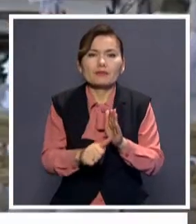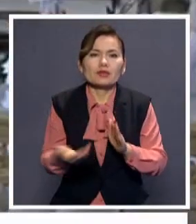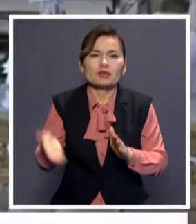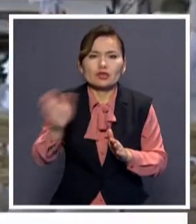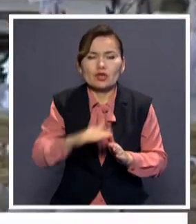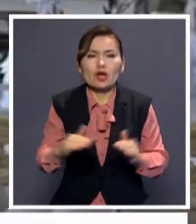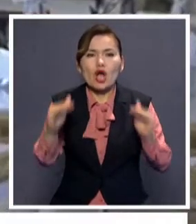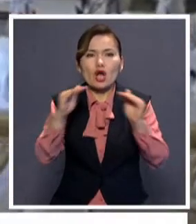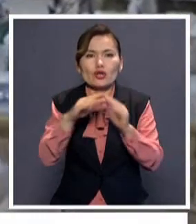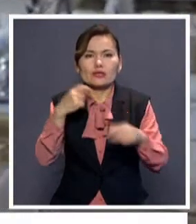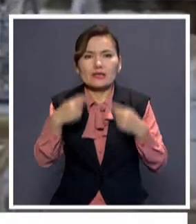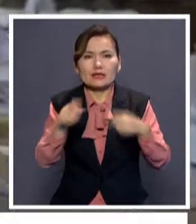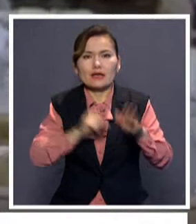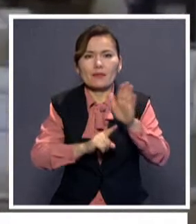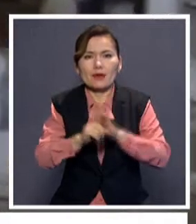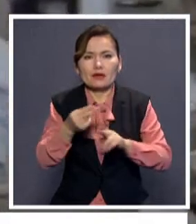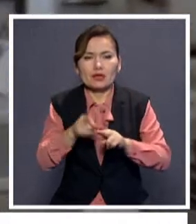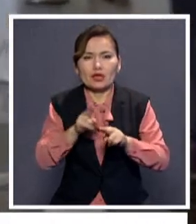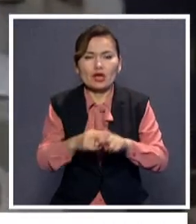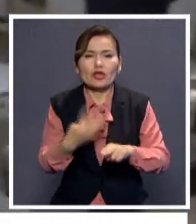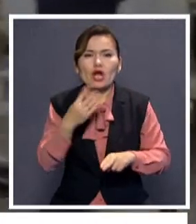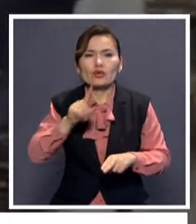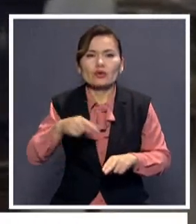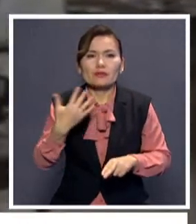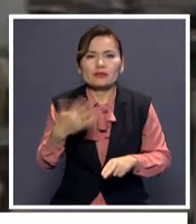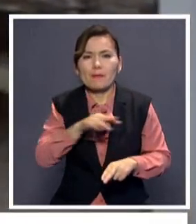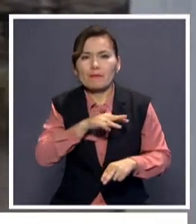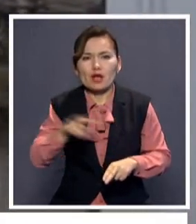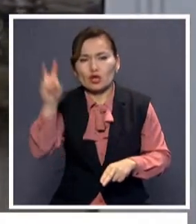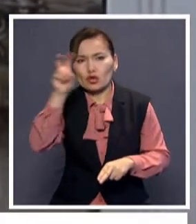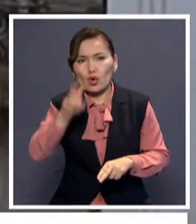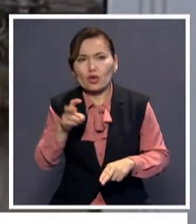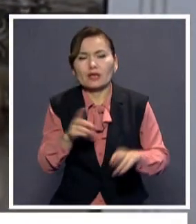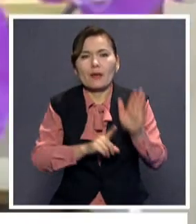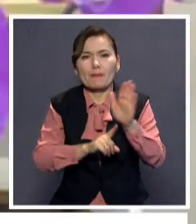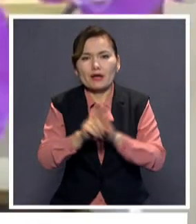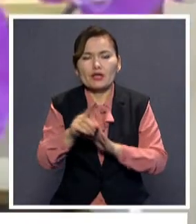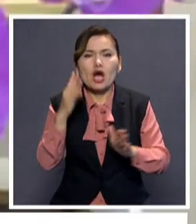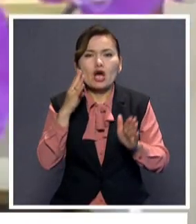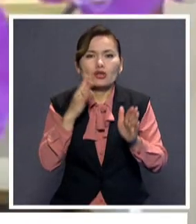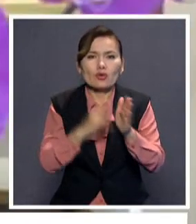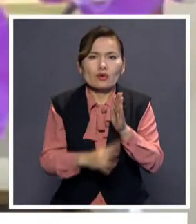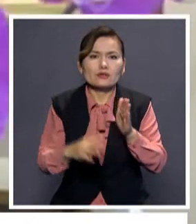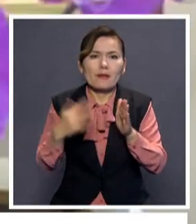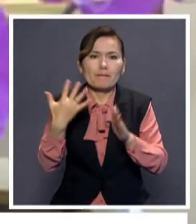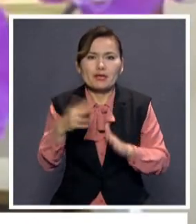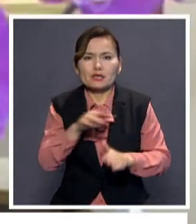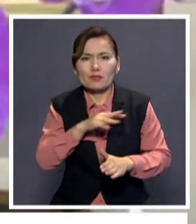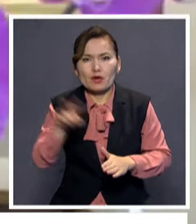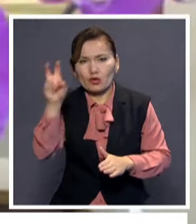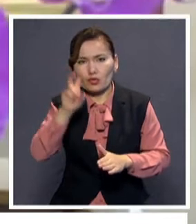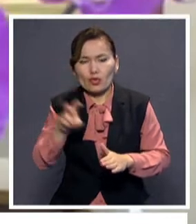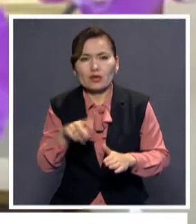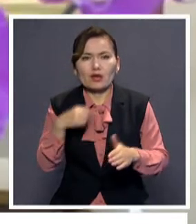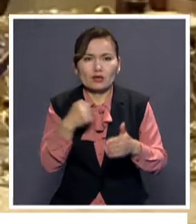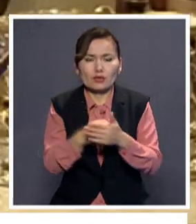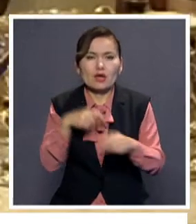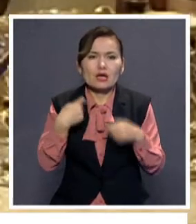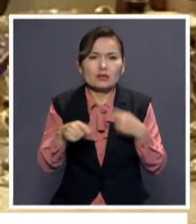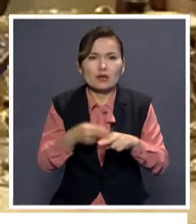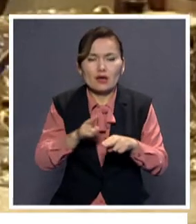саудаға қойылған. Олардың бағасы 4,5 миллион доллардан басталып, 95 миллион долларға дейін жетеді. Түрік экономикасының